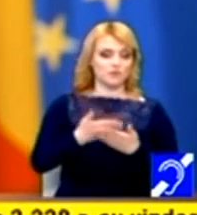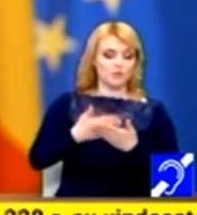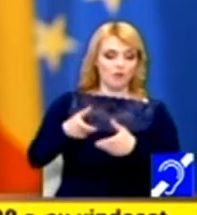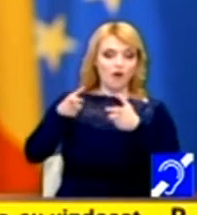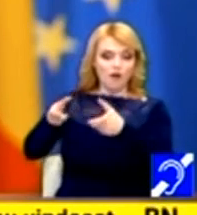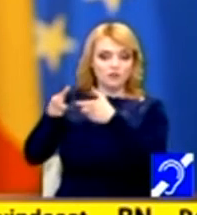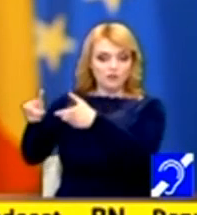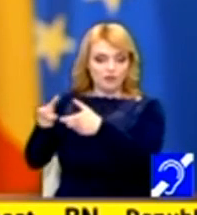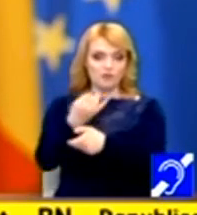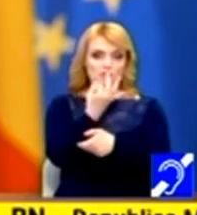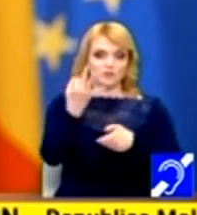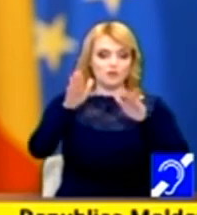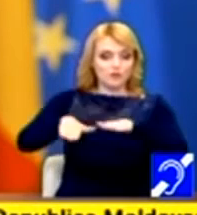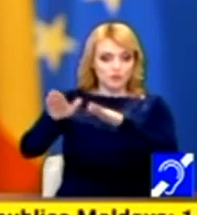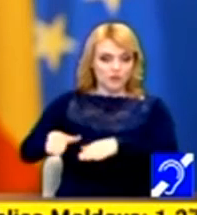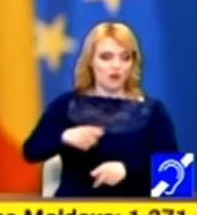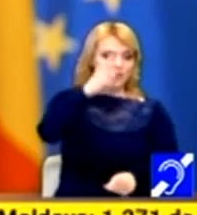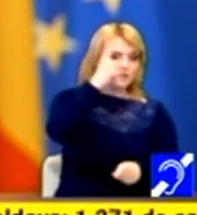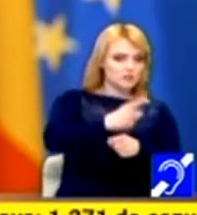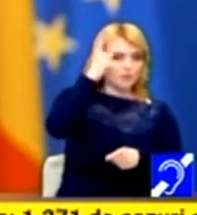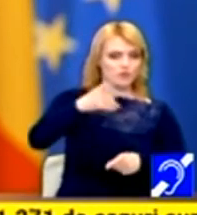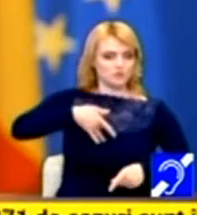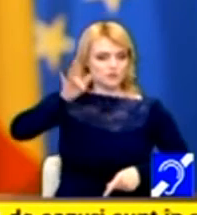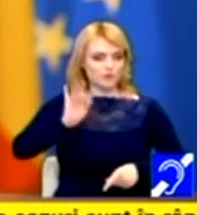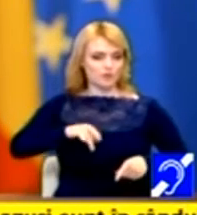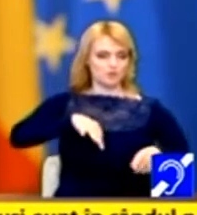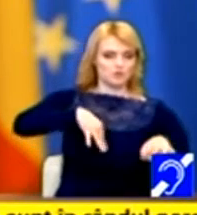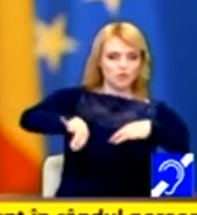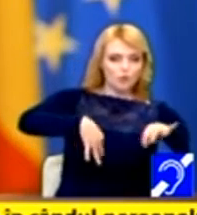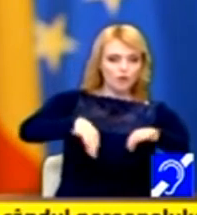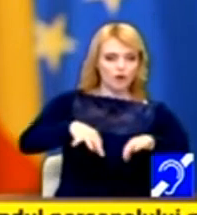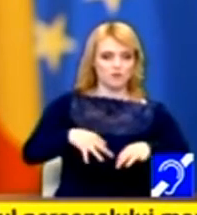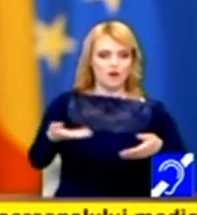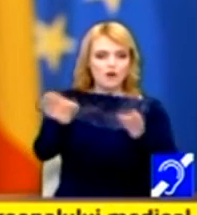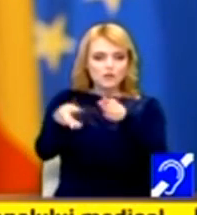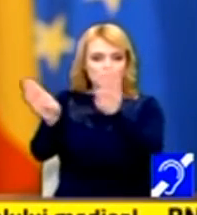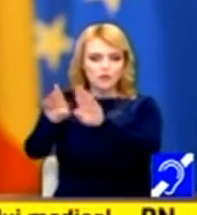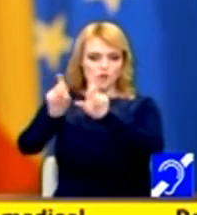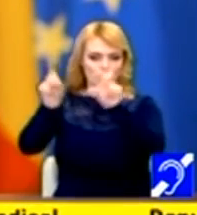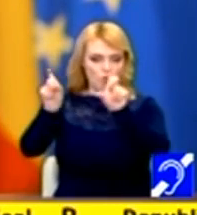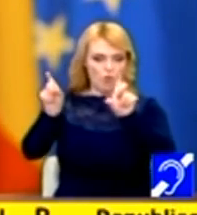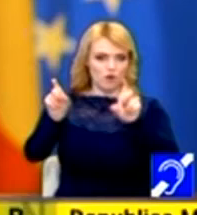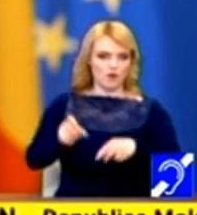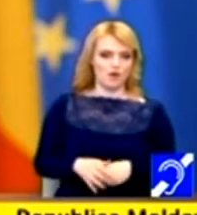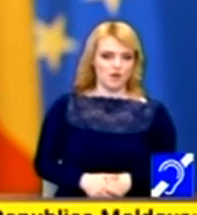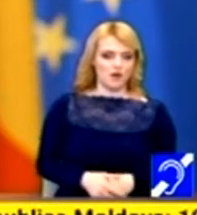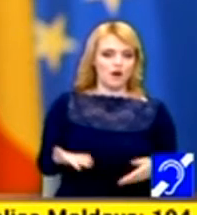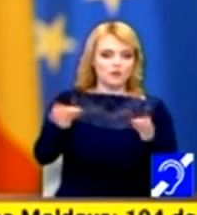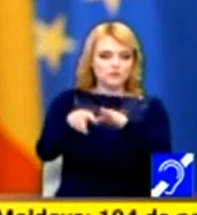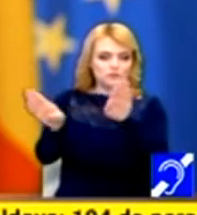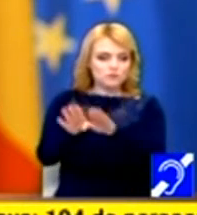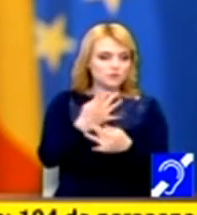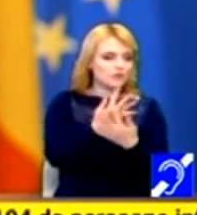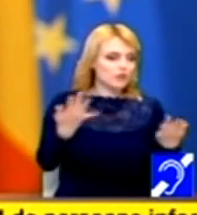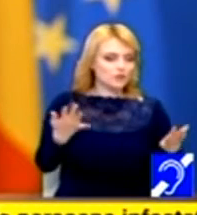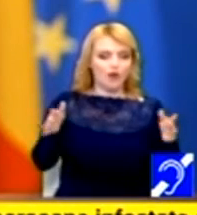unor localități, restricționări severe de circulație, închiderea școlilor, suspendarea întregii